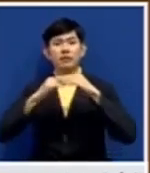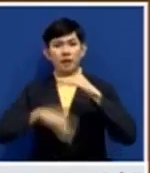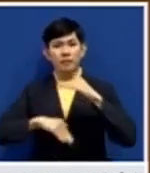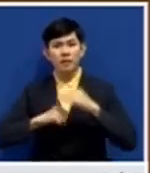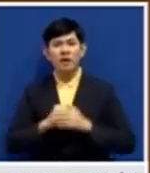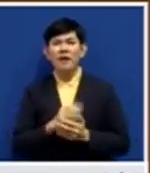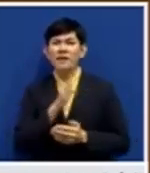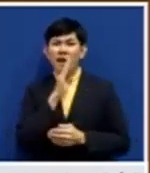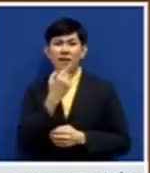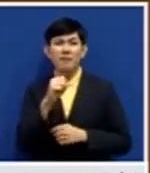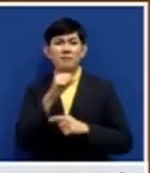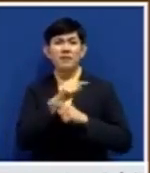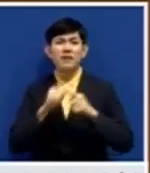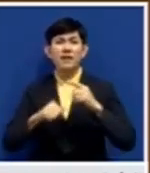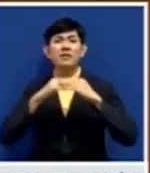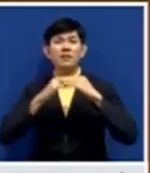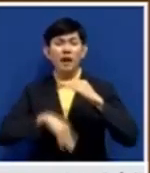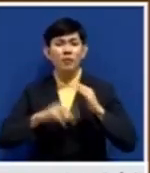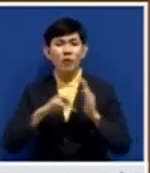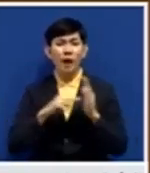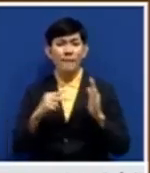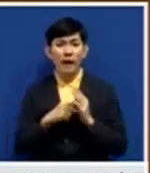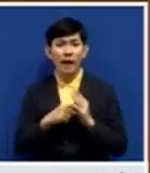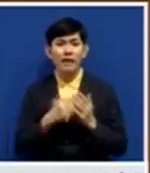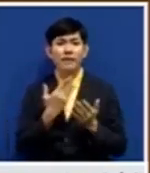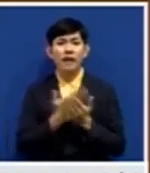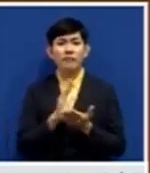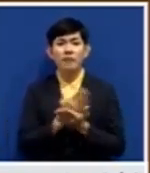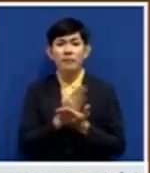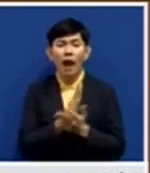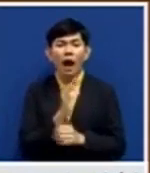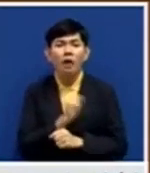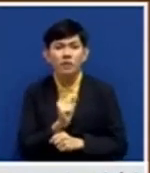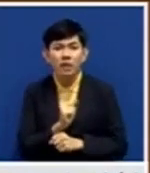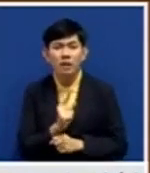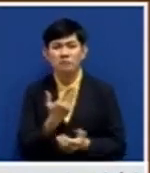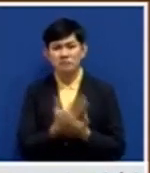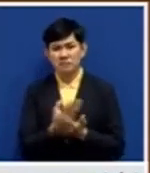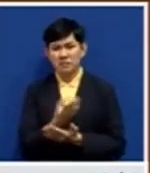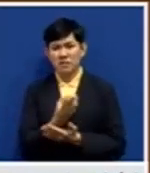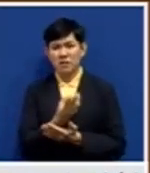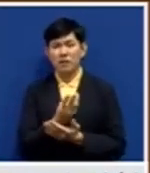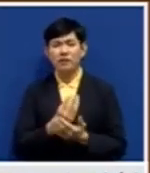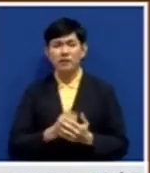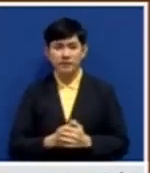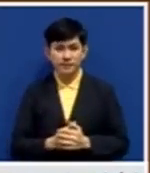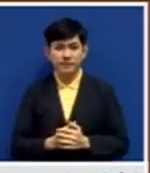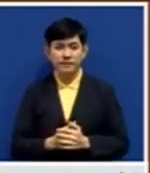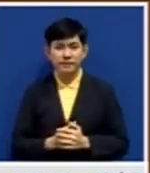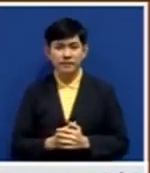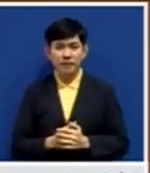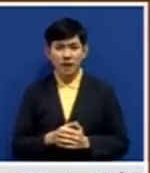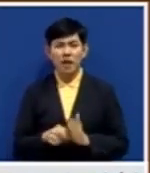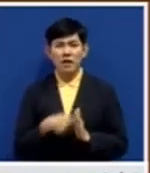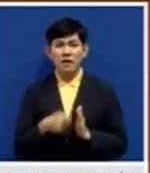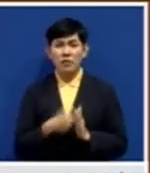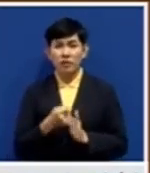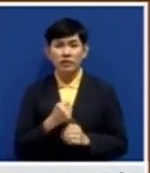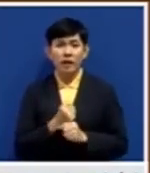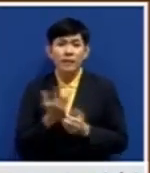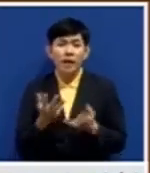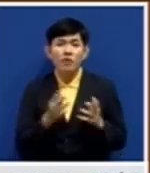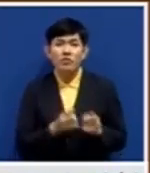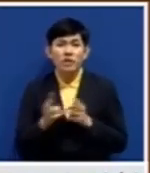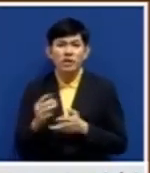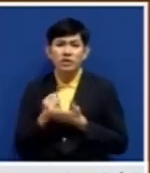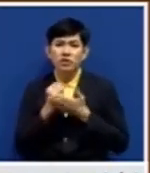ไม่ถึง 10% เขาจะส่วนแบ่งที่ไหนไปได้มันน้อยมากฉะนั้นพอเป็นอย่างนี้ทางที่ช่วยเข